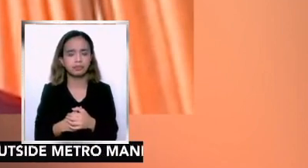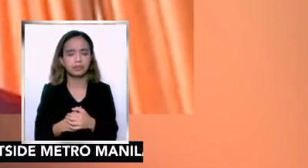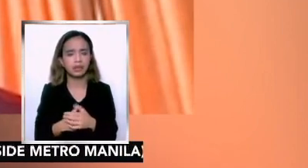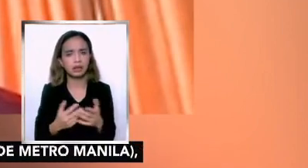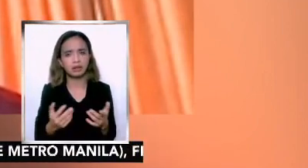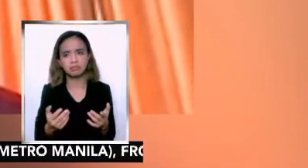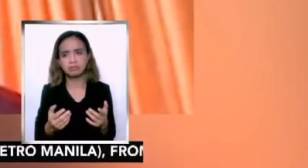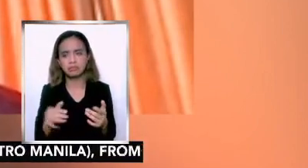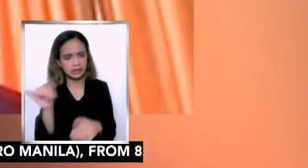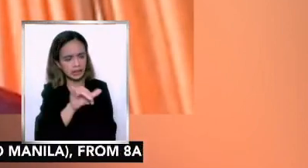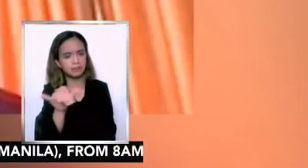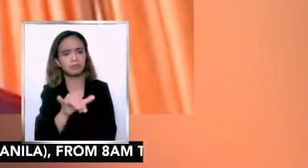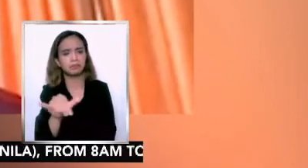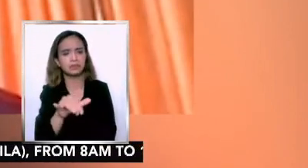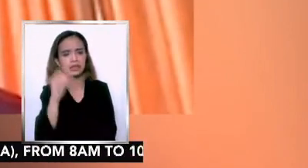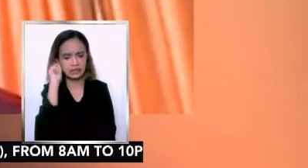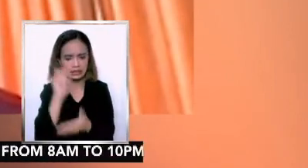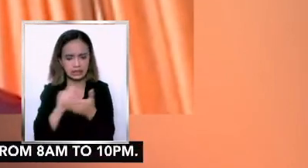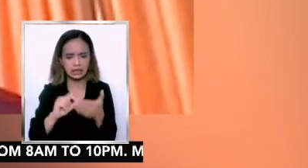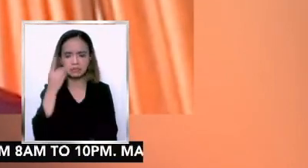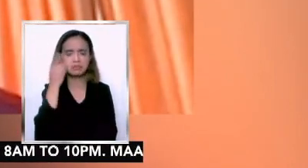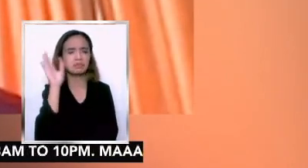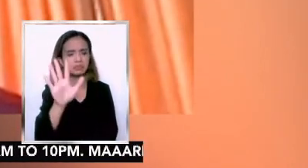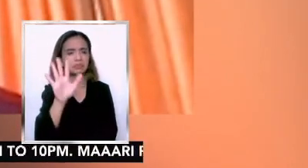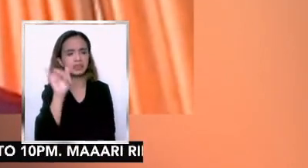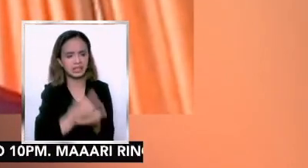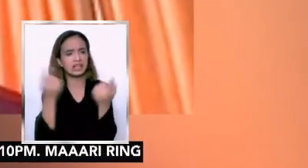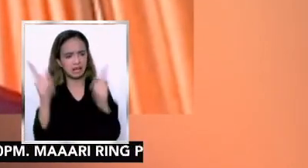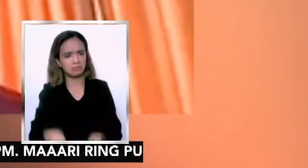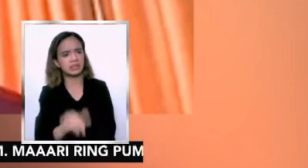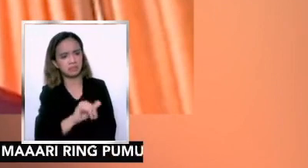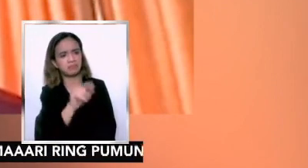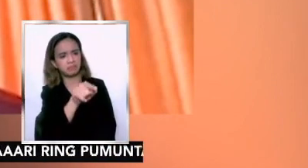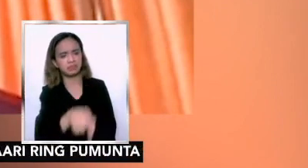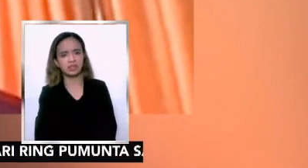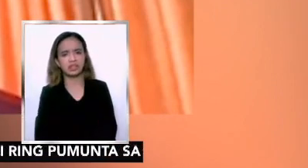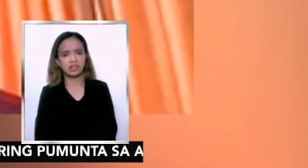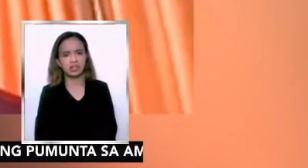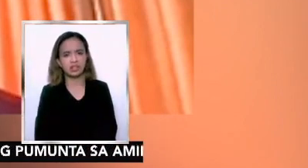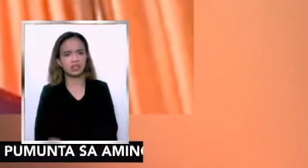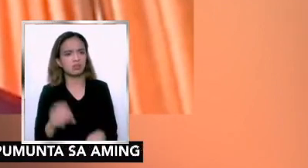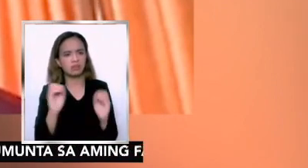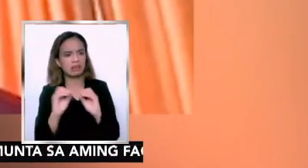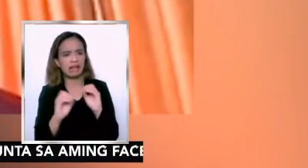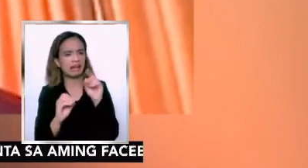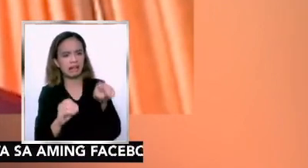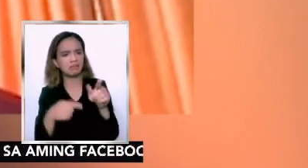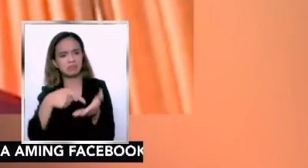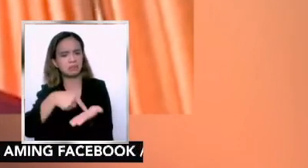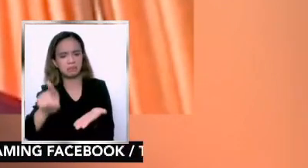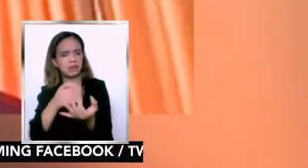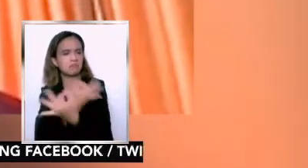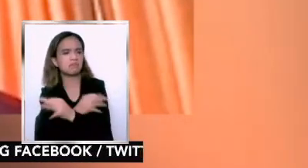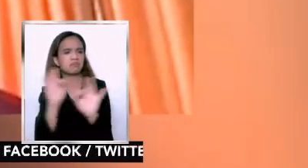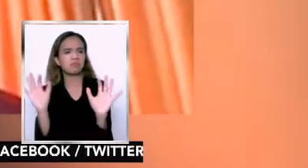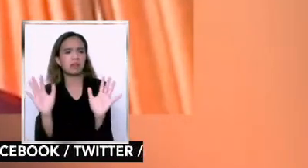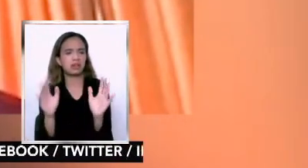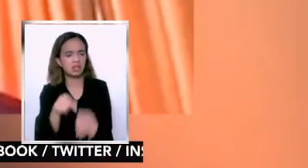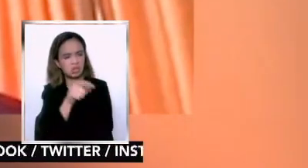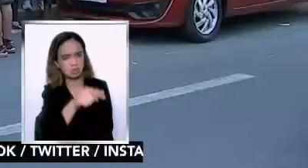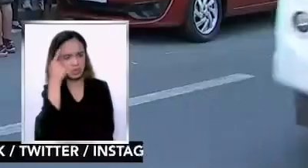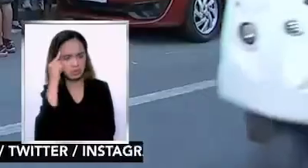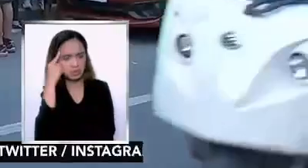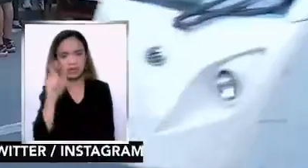Kapareho ni Secretary De Lima at ni Diane ang mangyayari sa'yo. Wala kang bail. Kaya isipin mo bago ko